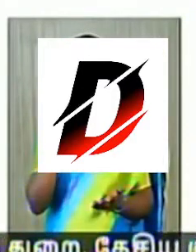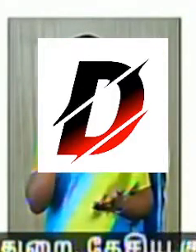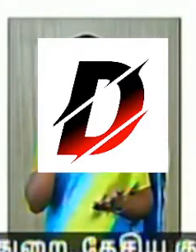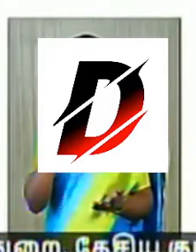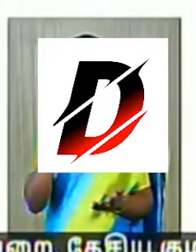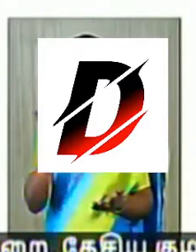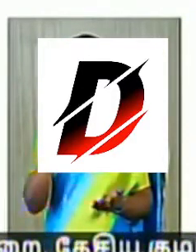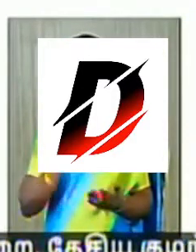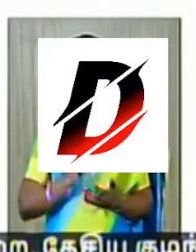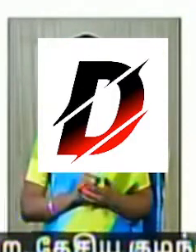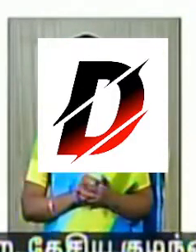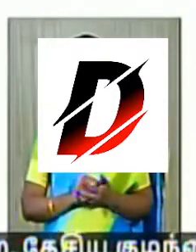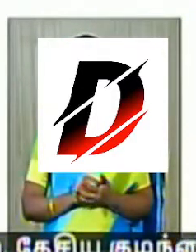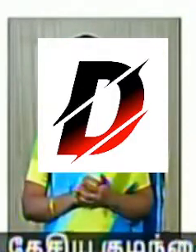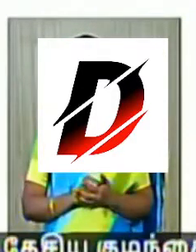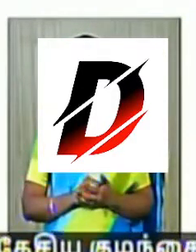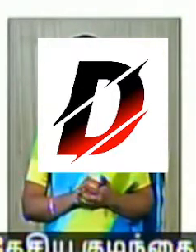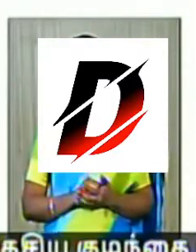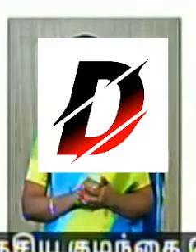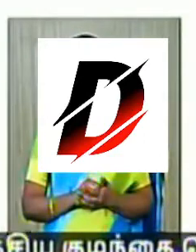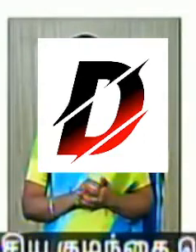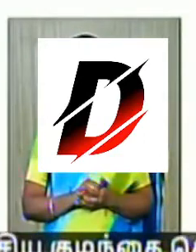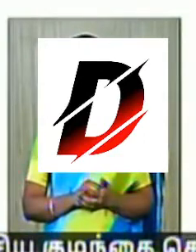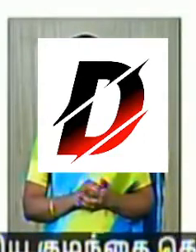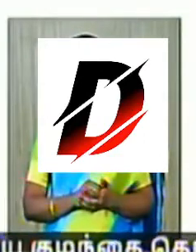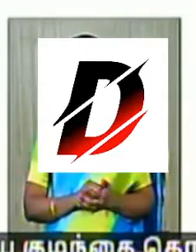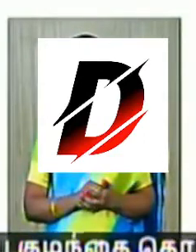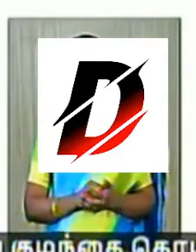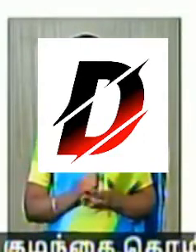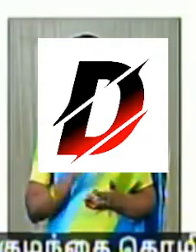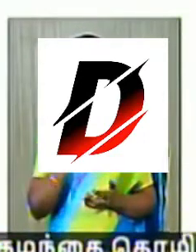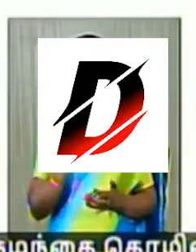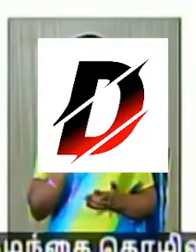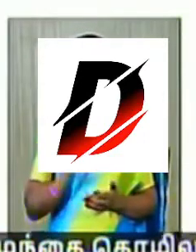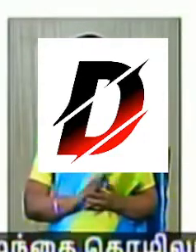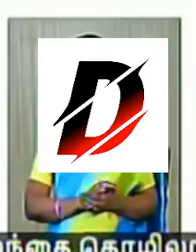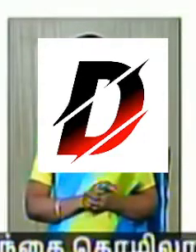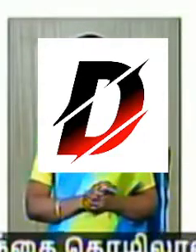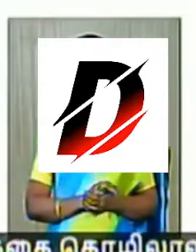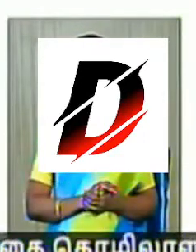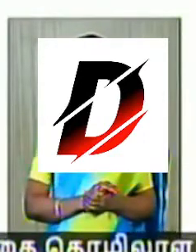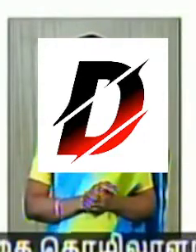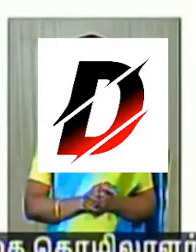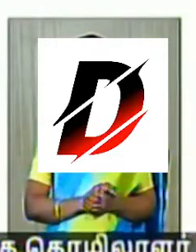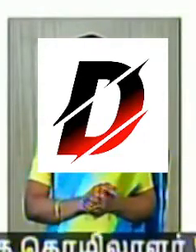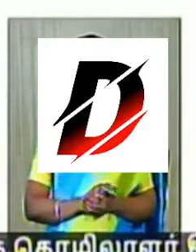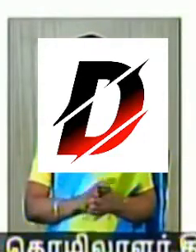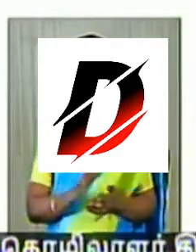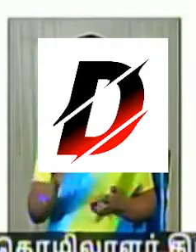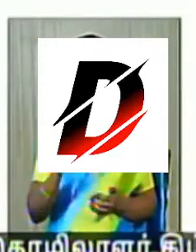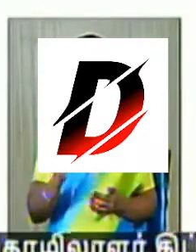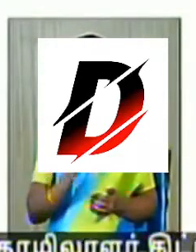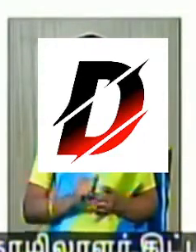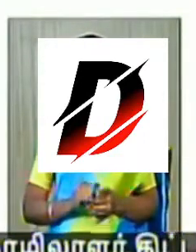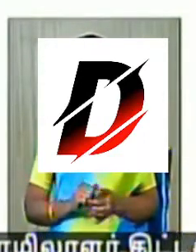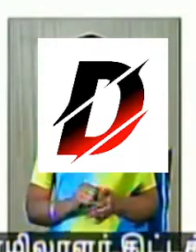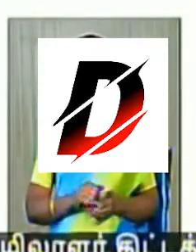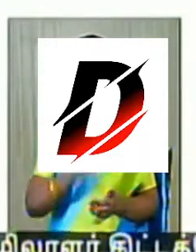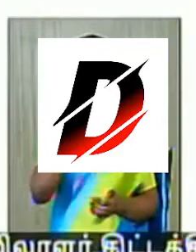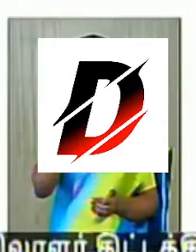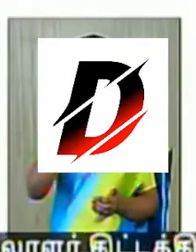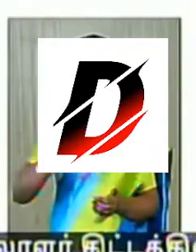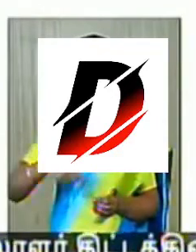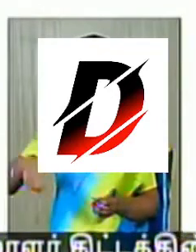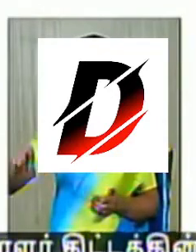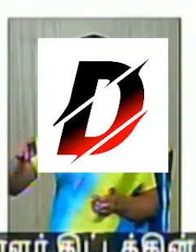செக் பண்ணணும். 5வது கோடில் வெட்டும் பாருங்க. அப்போ 5வது கோடில் வெட்டுறத நாம் என்ன பண்ணாத, 1.5. ஆக நாம் என்ன பண்ணணும்னு